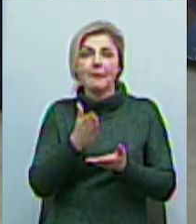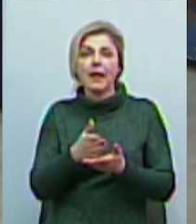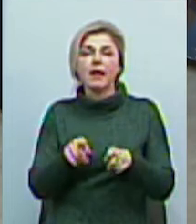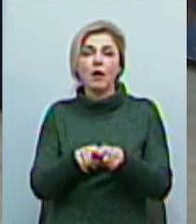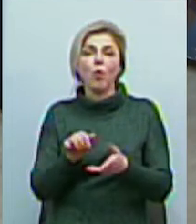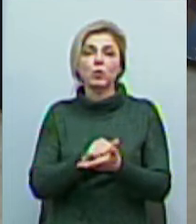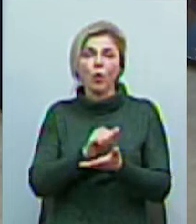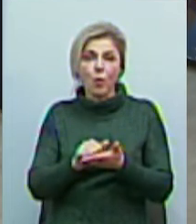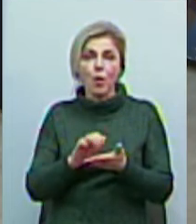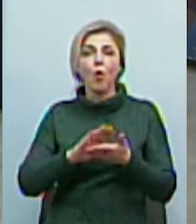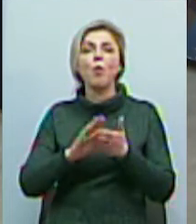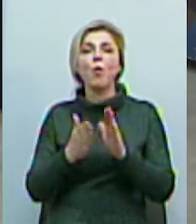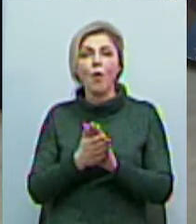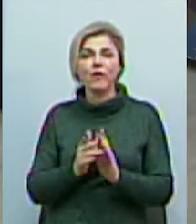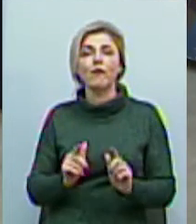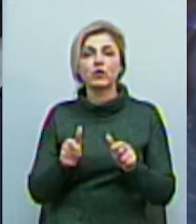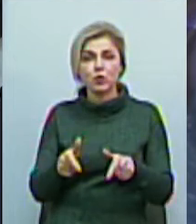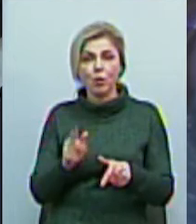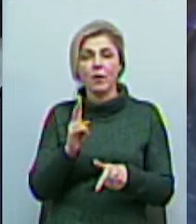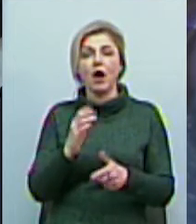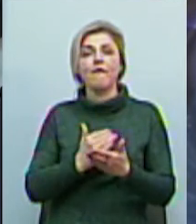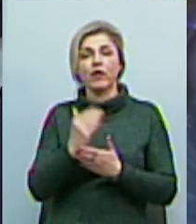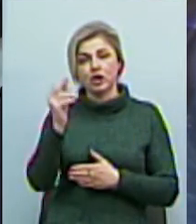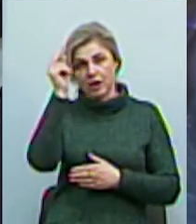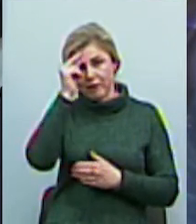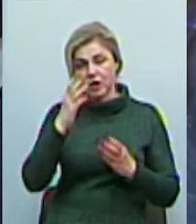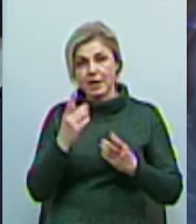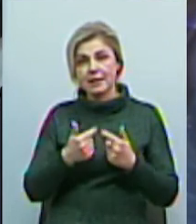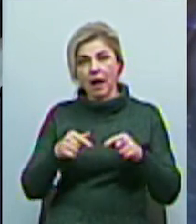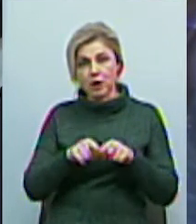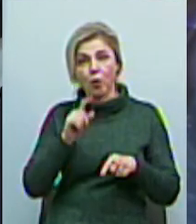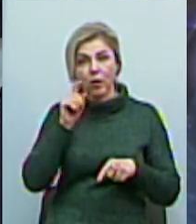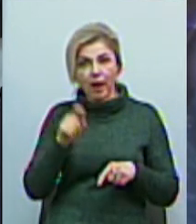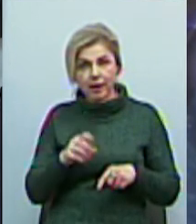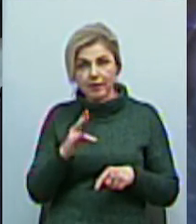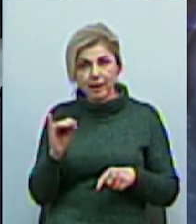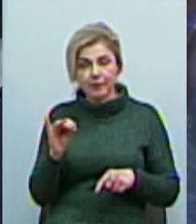документ, це умови вступу до вищих навчальних закладів України. Цей